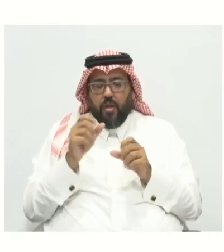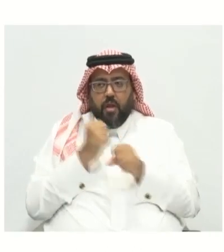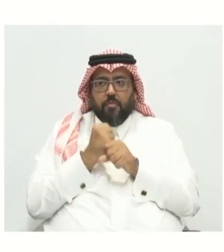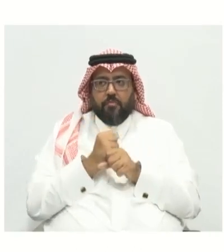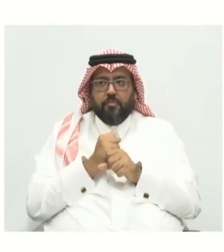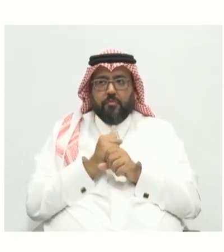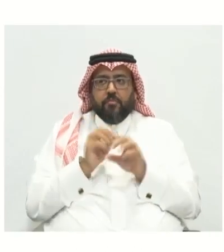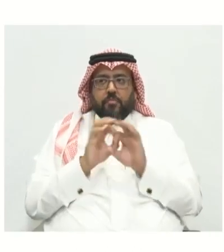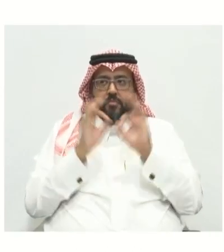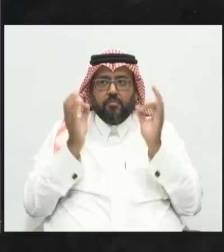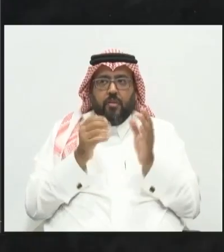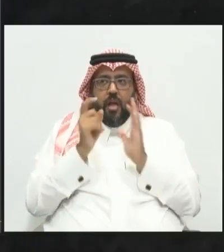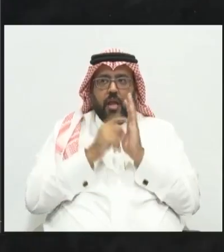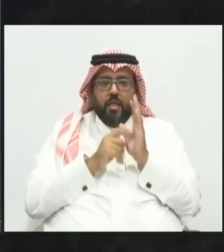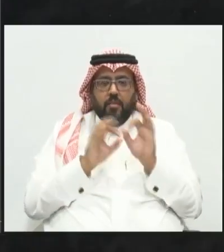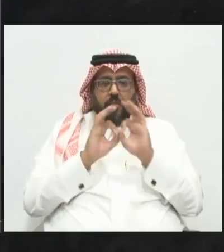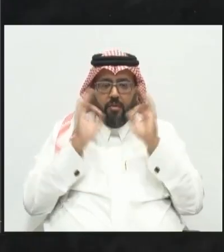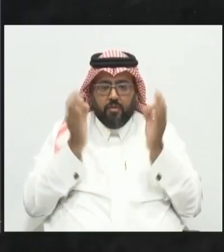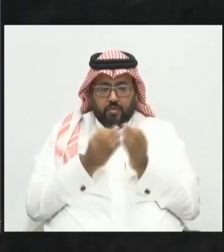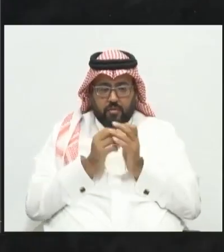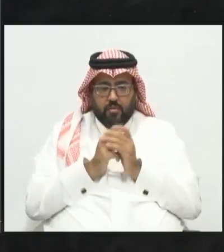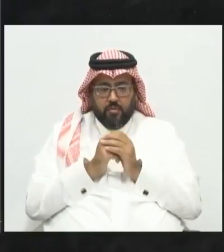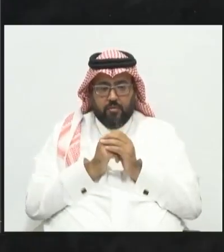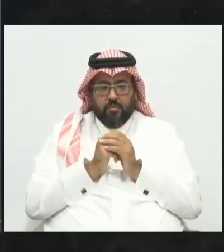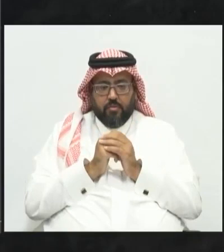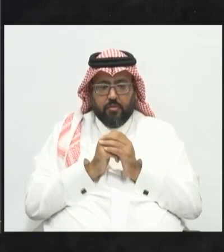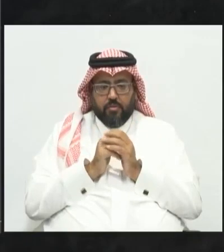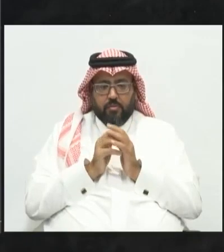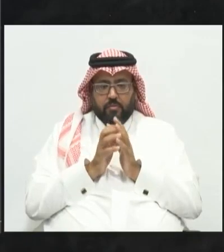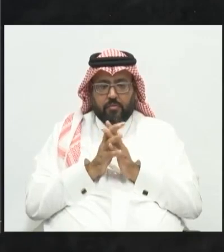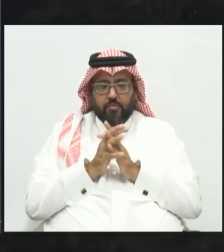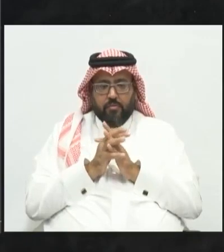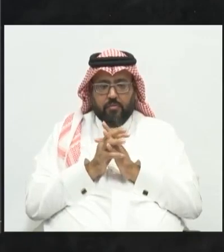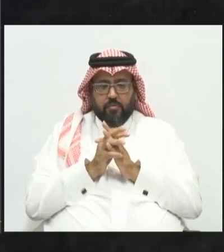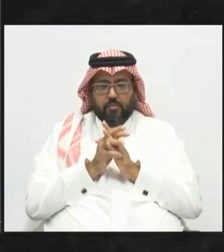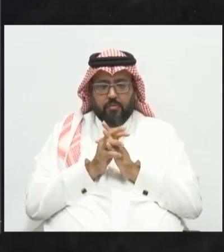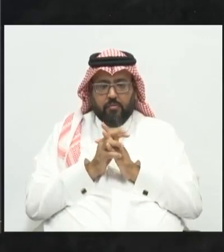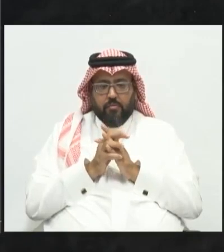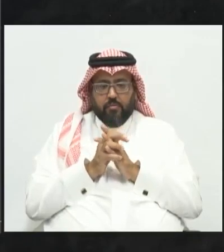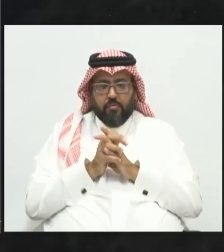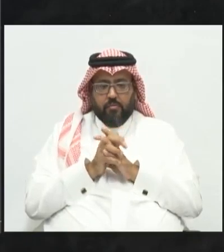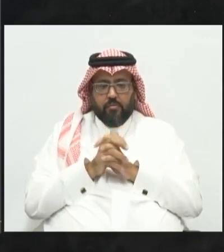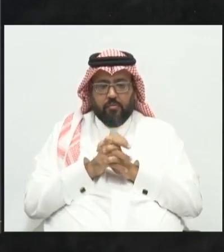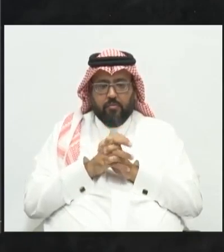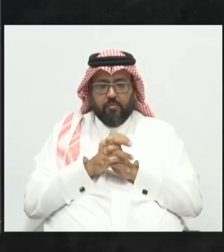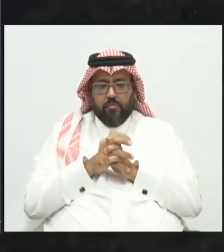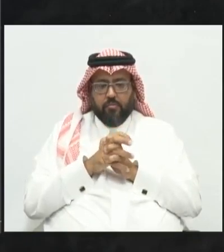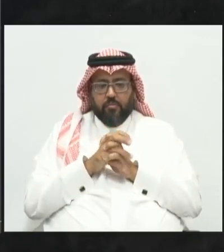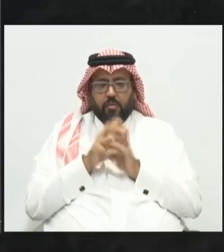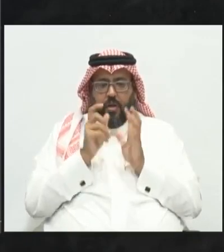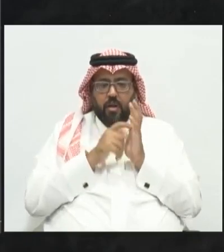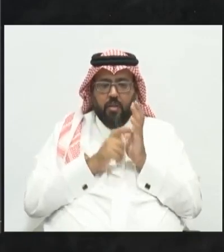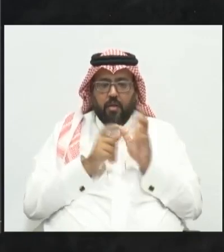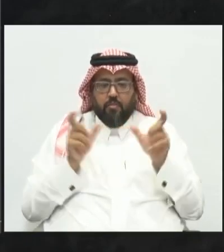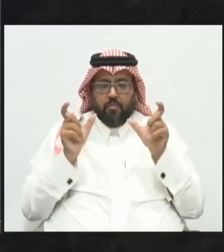العمل هذا هو النظام الاجتماعي مما جاء في النظام الاجتماعي ايضا النظام